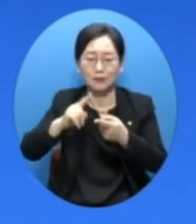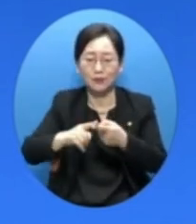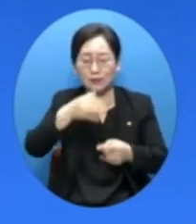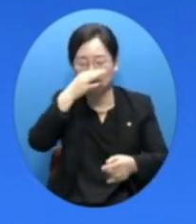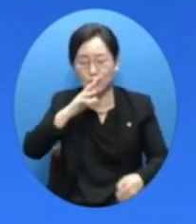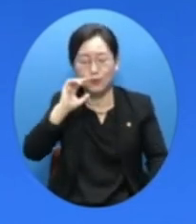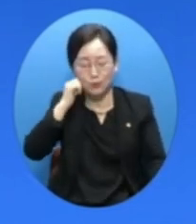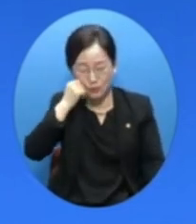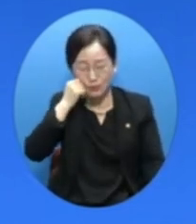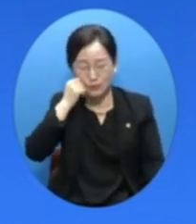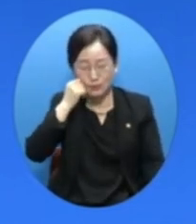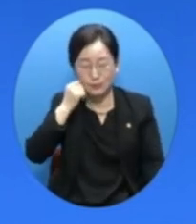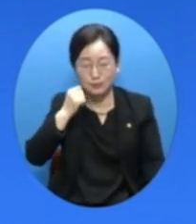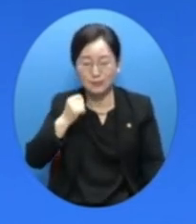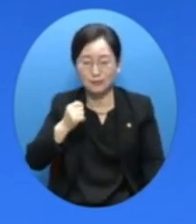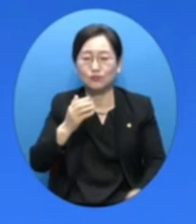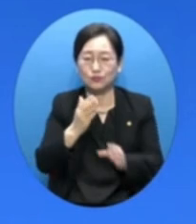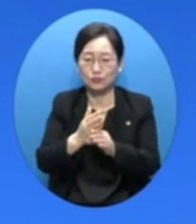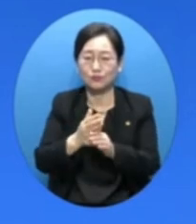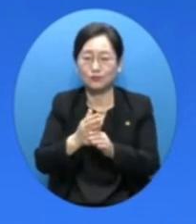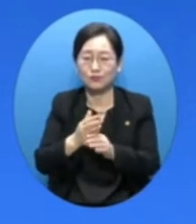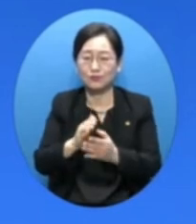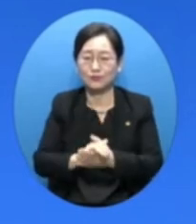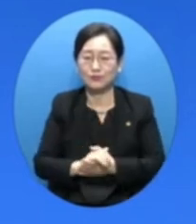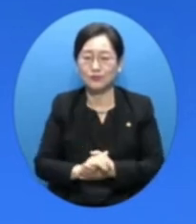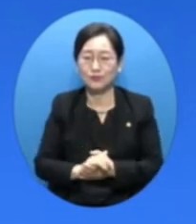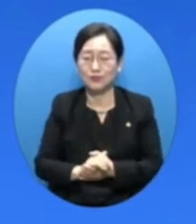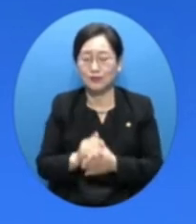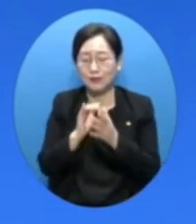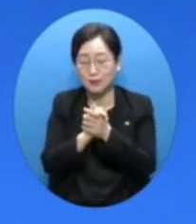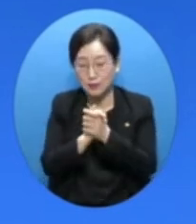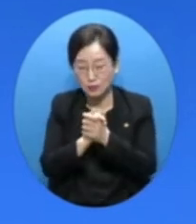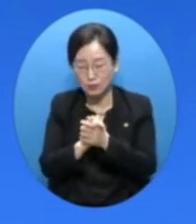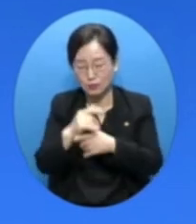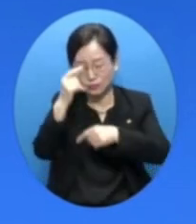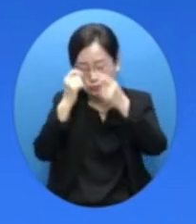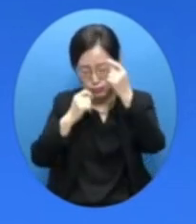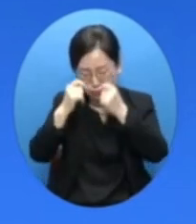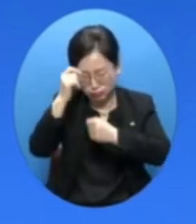것을 보았습니다. 그래서 기도하는데 얼마나 우는지,